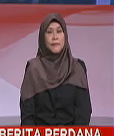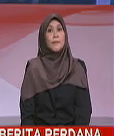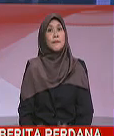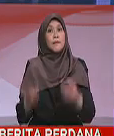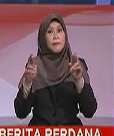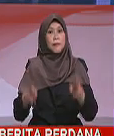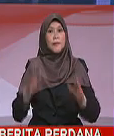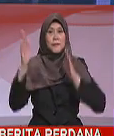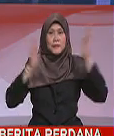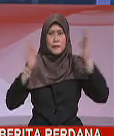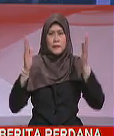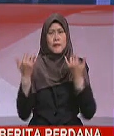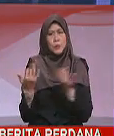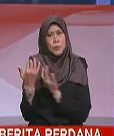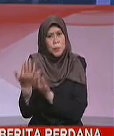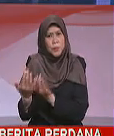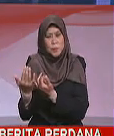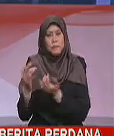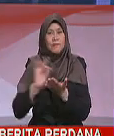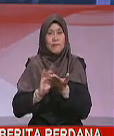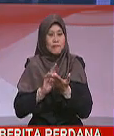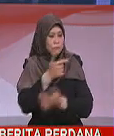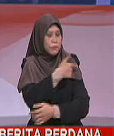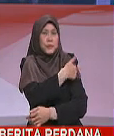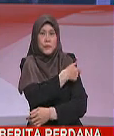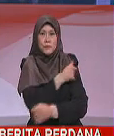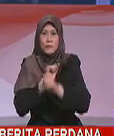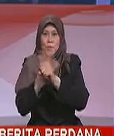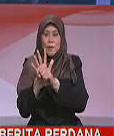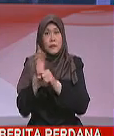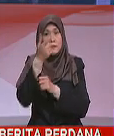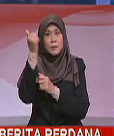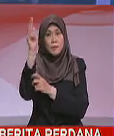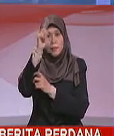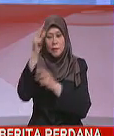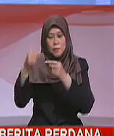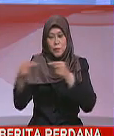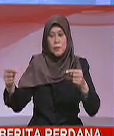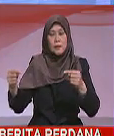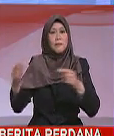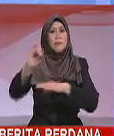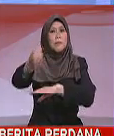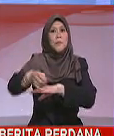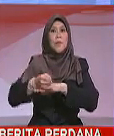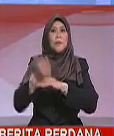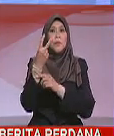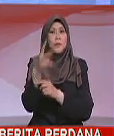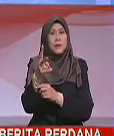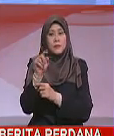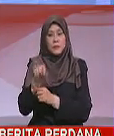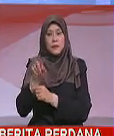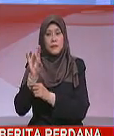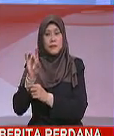Baik, rakyat Malaysia kini menantikan ketibaan vaksin COVID-19 setelah kerajaan membuat keputusan untuk mengimport